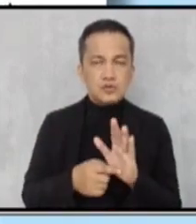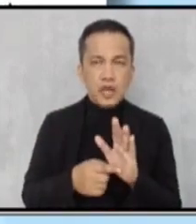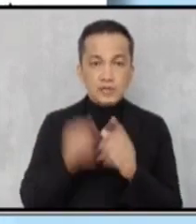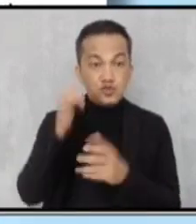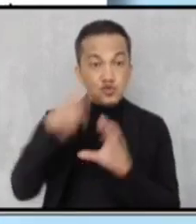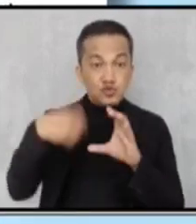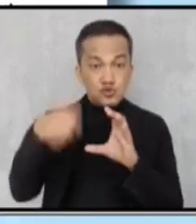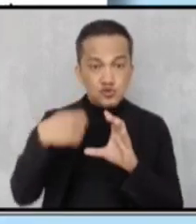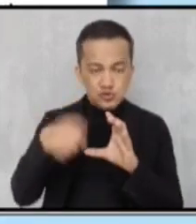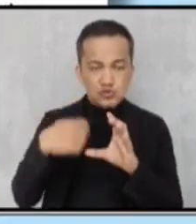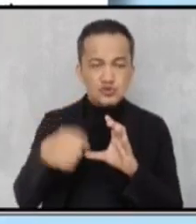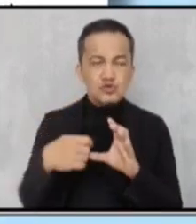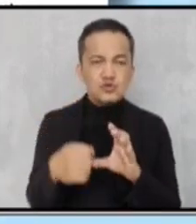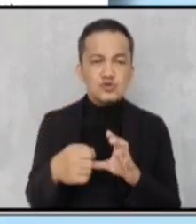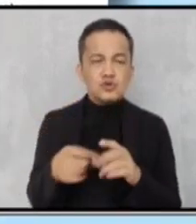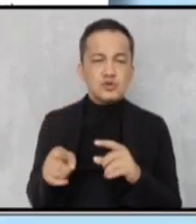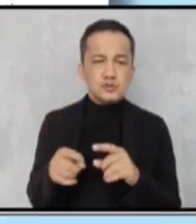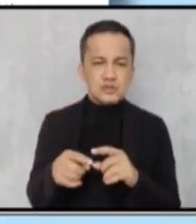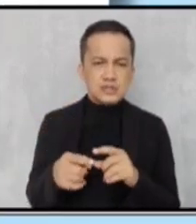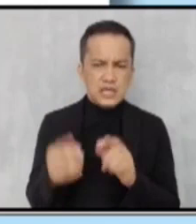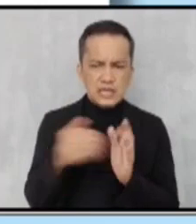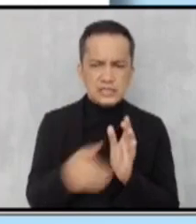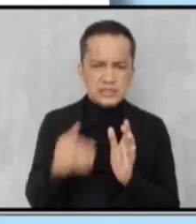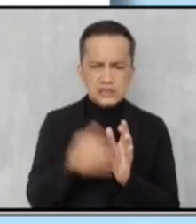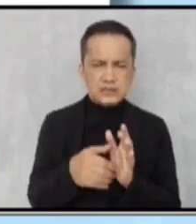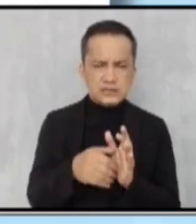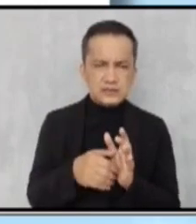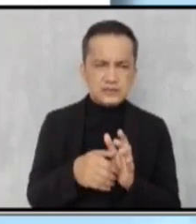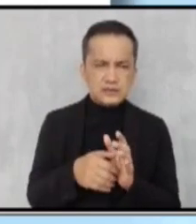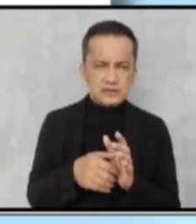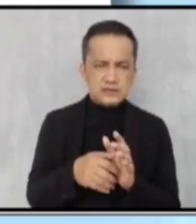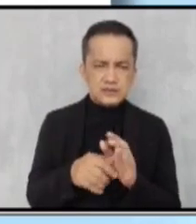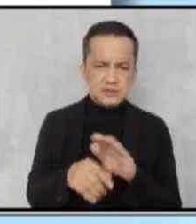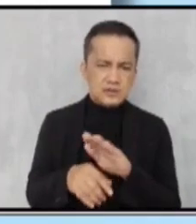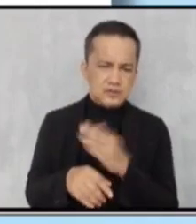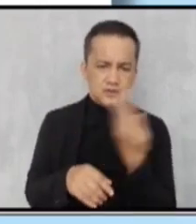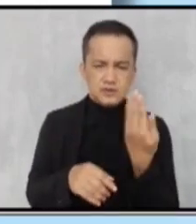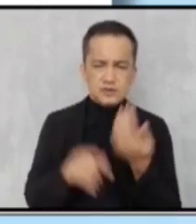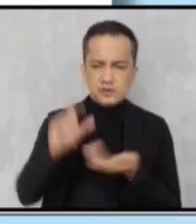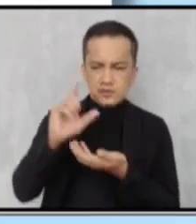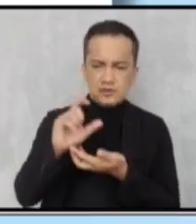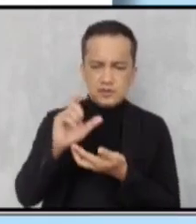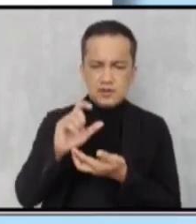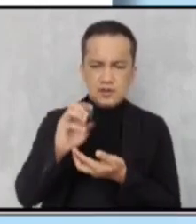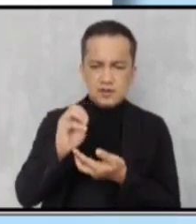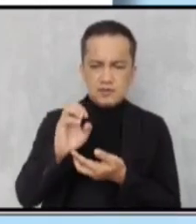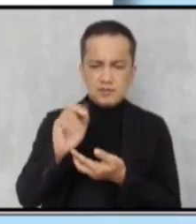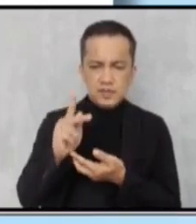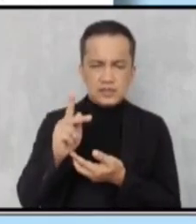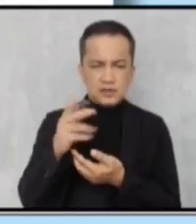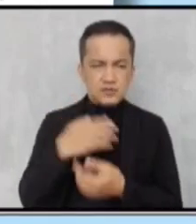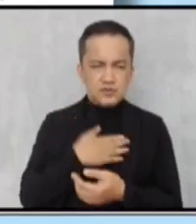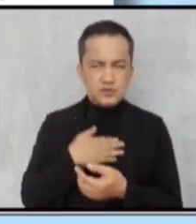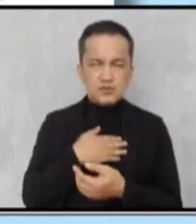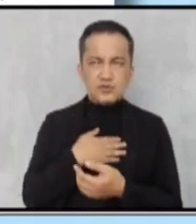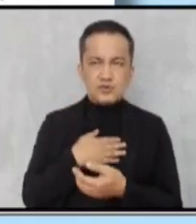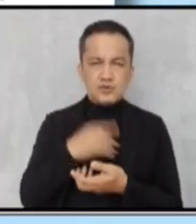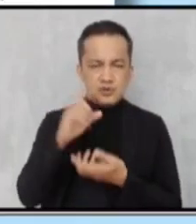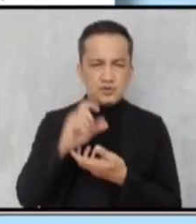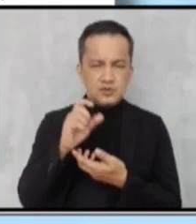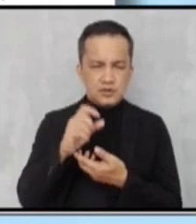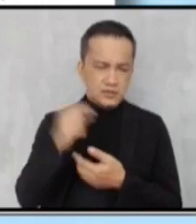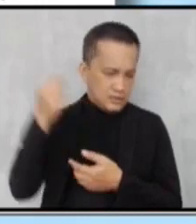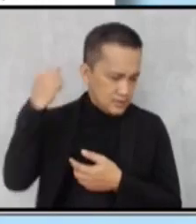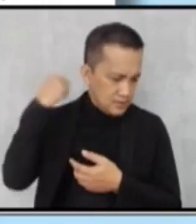at paulit-ulit siyang pinatatalikod ng photographer na si Mark Nicdao dahil gusto kuhanan ang likod ng bahagi na